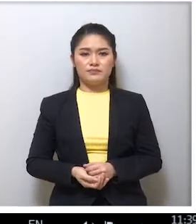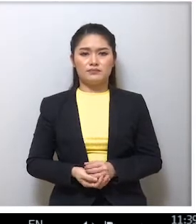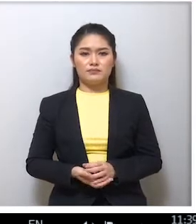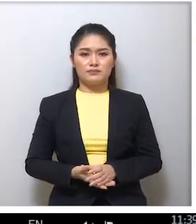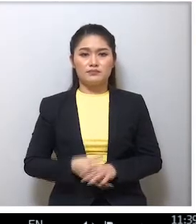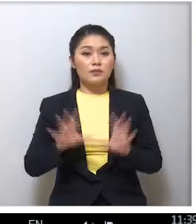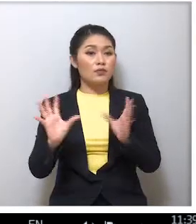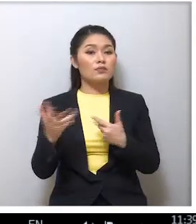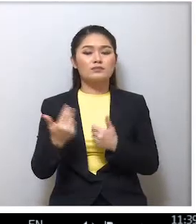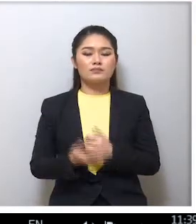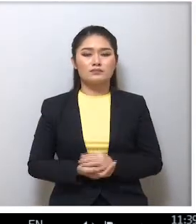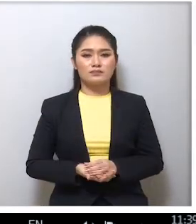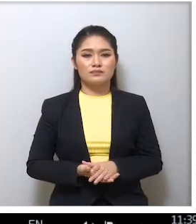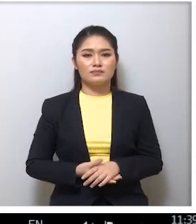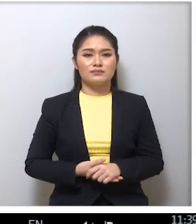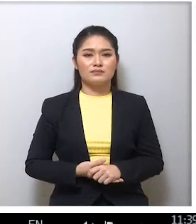กดเลยนะครับ